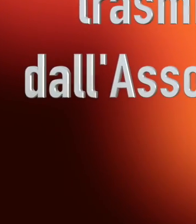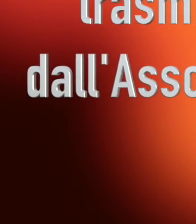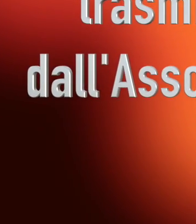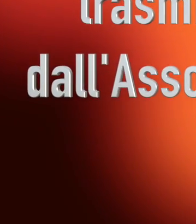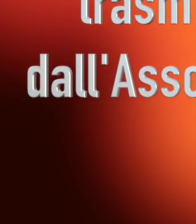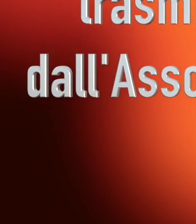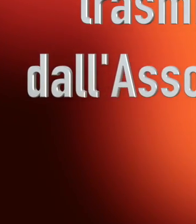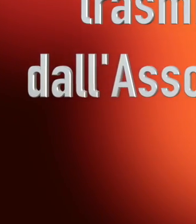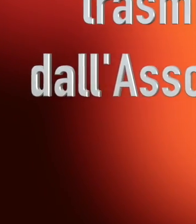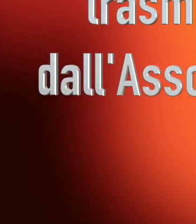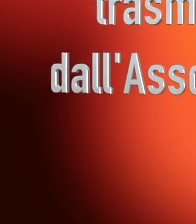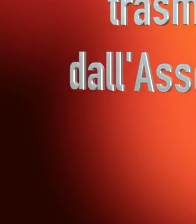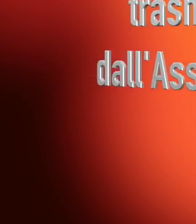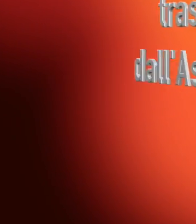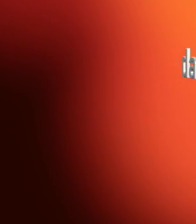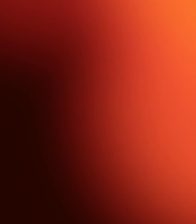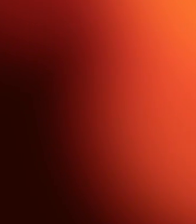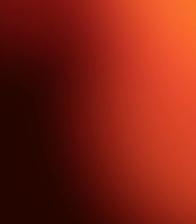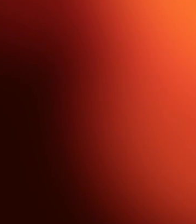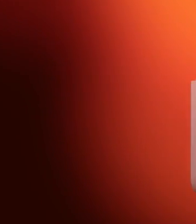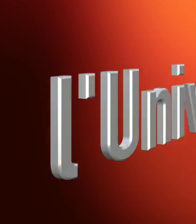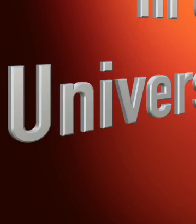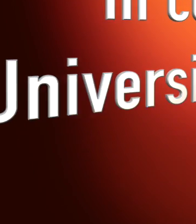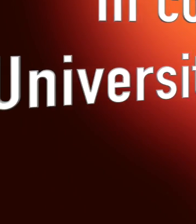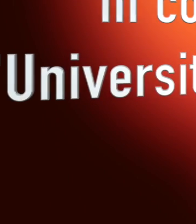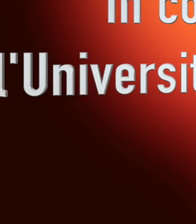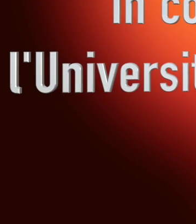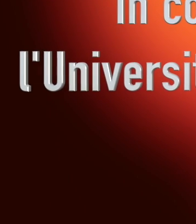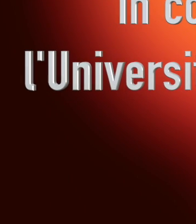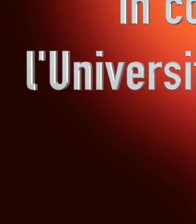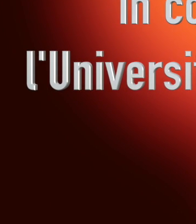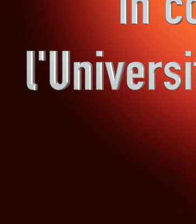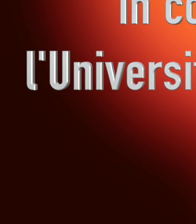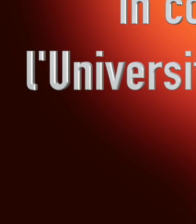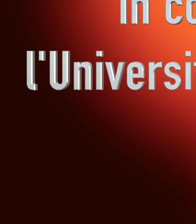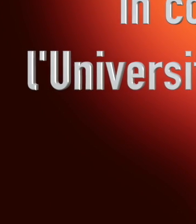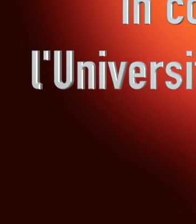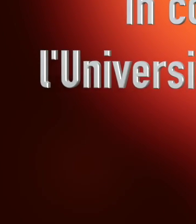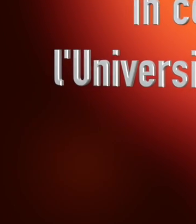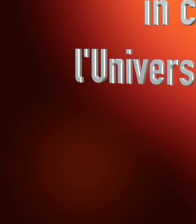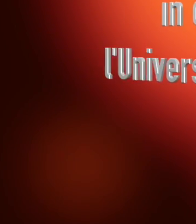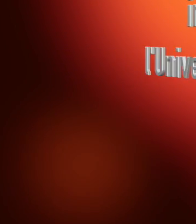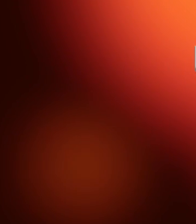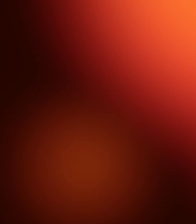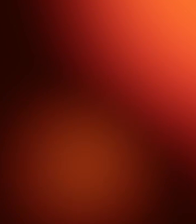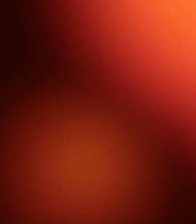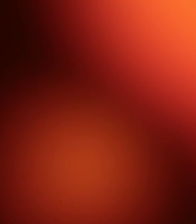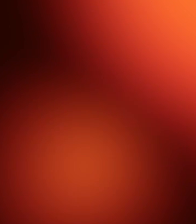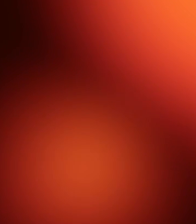Trasmissione realizzata dall'associazione Bolon Bright in collaborazione con l'Università degli Studi di Torino.